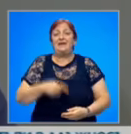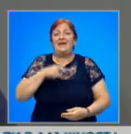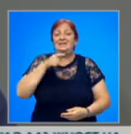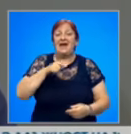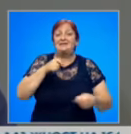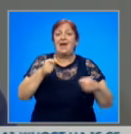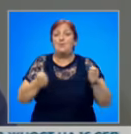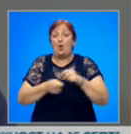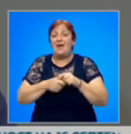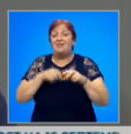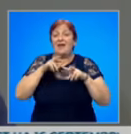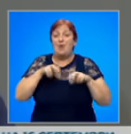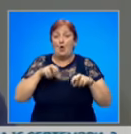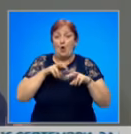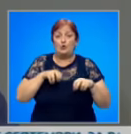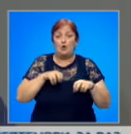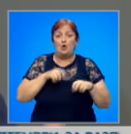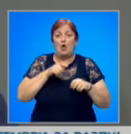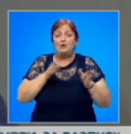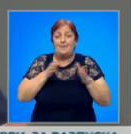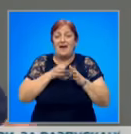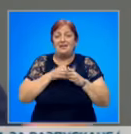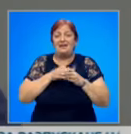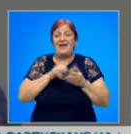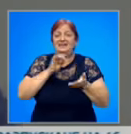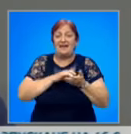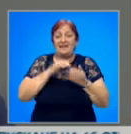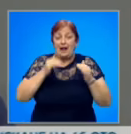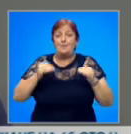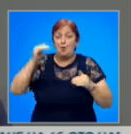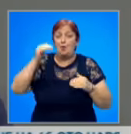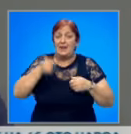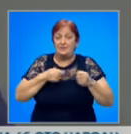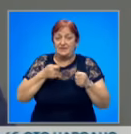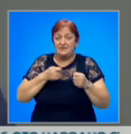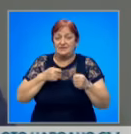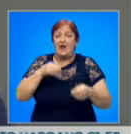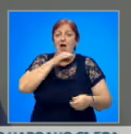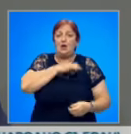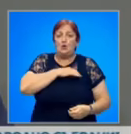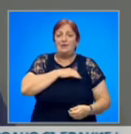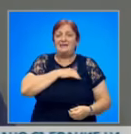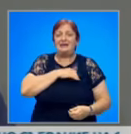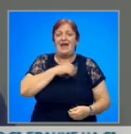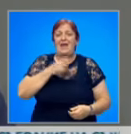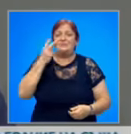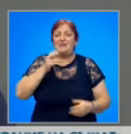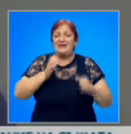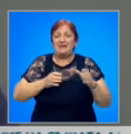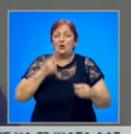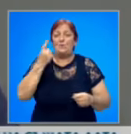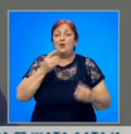Тази промяна на контрола от малките и дребните към по-големите донесе два ефекта.